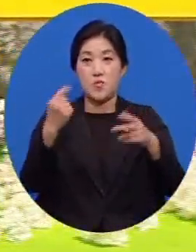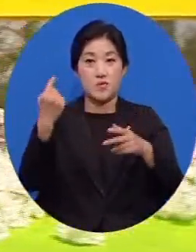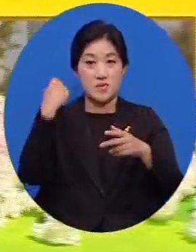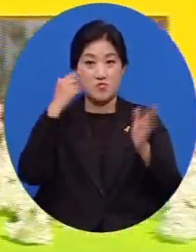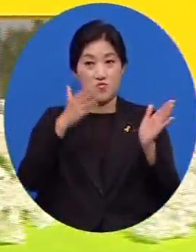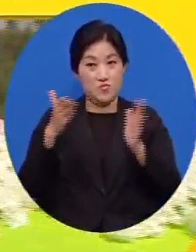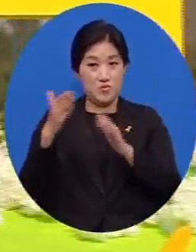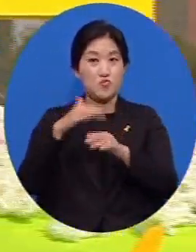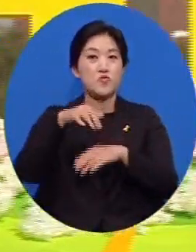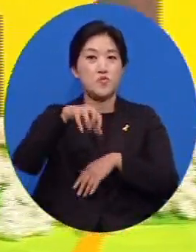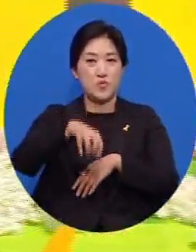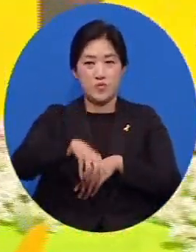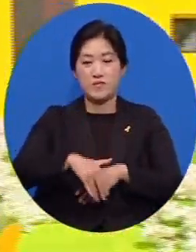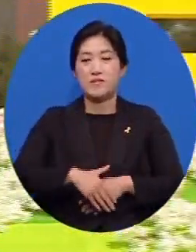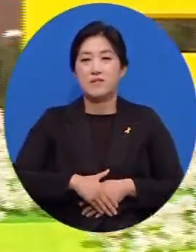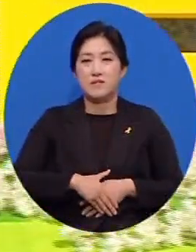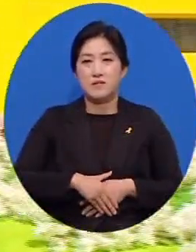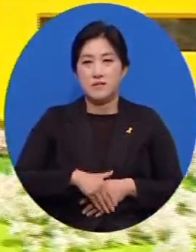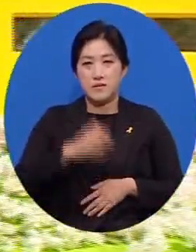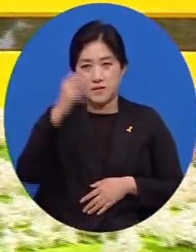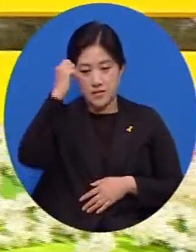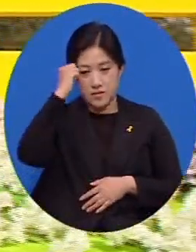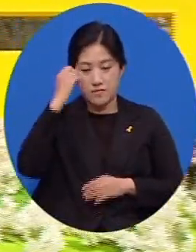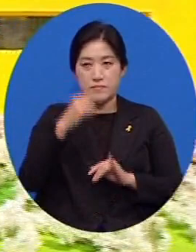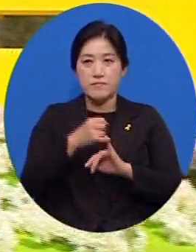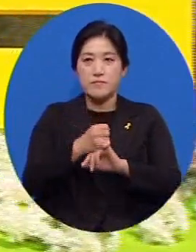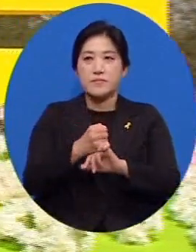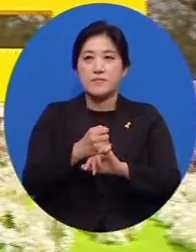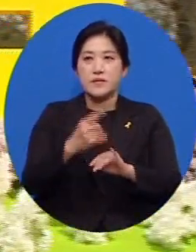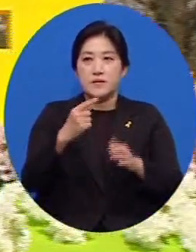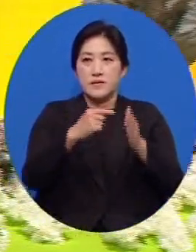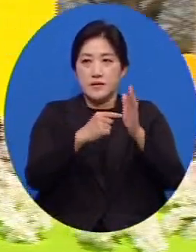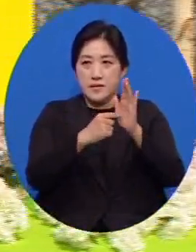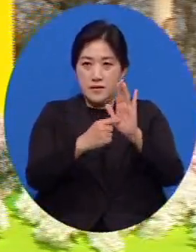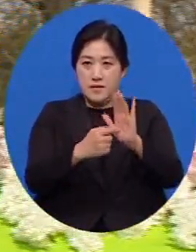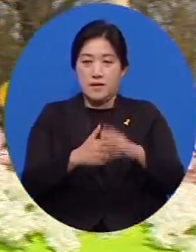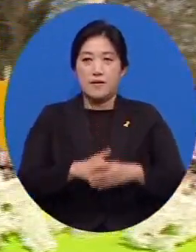준비되고 있습니다. 기억과 약속의 상징이지요.